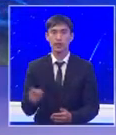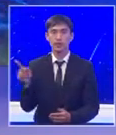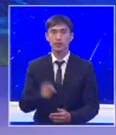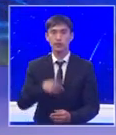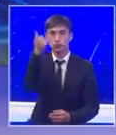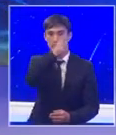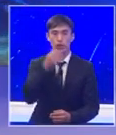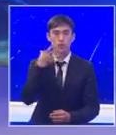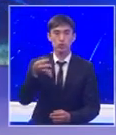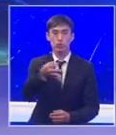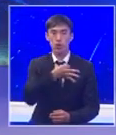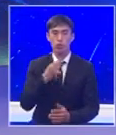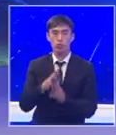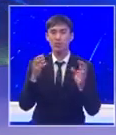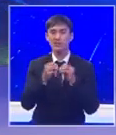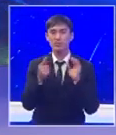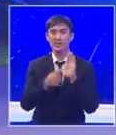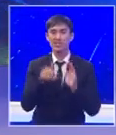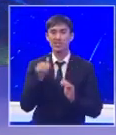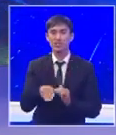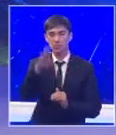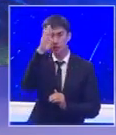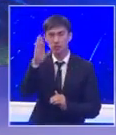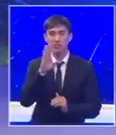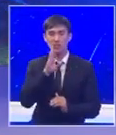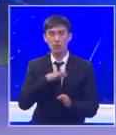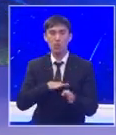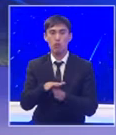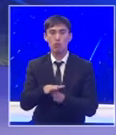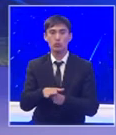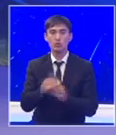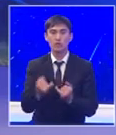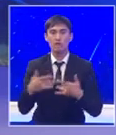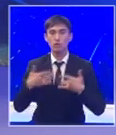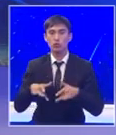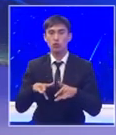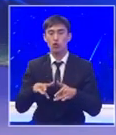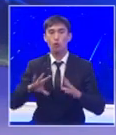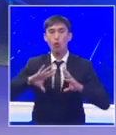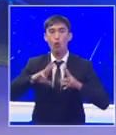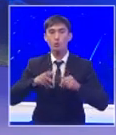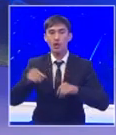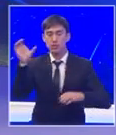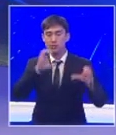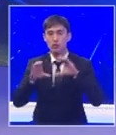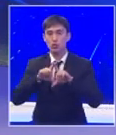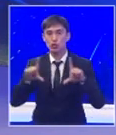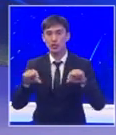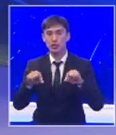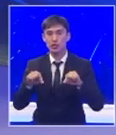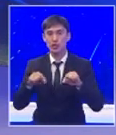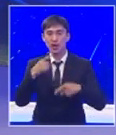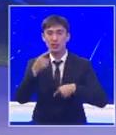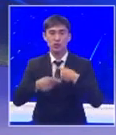В текущем году в Алматинской области более 17 тысяч мальчишек и девчонок пополнили ряды выпускников общеобразовательных учреждений.